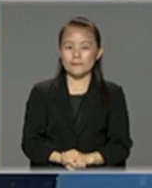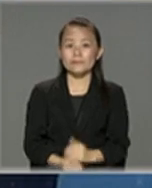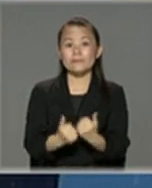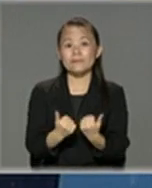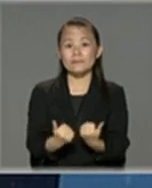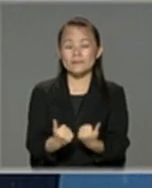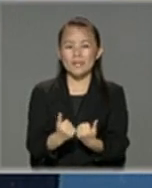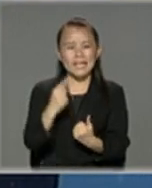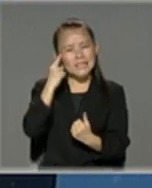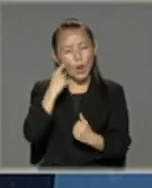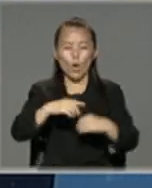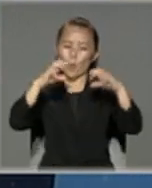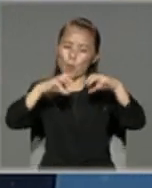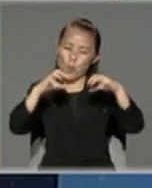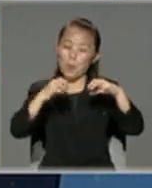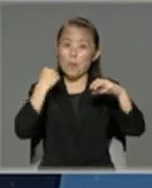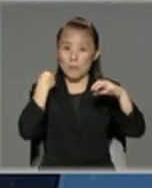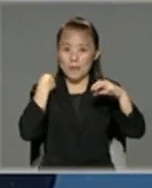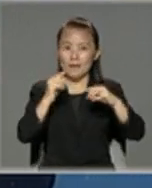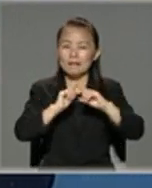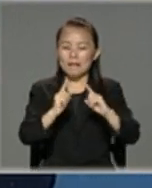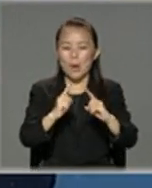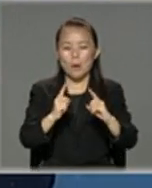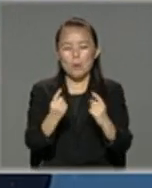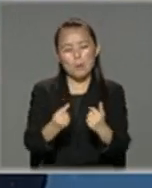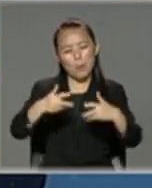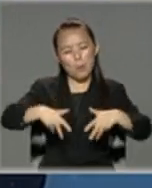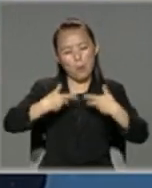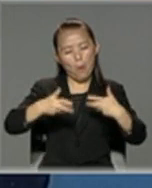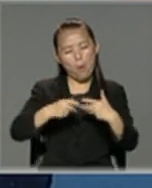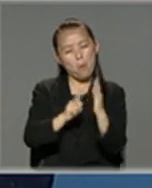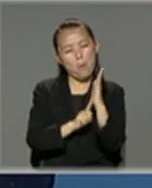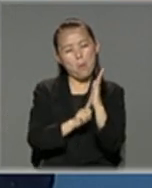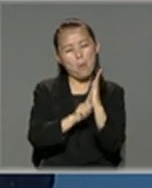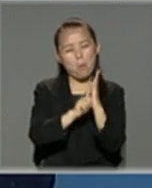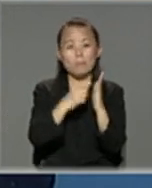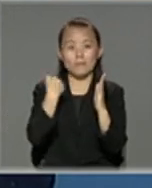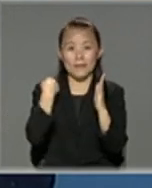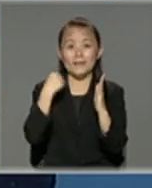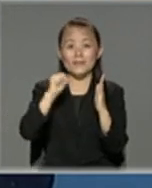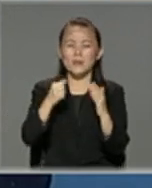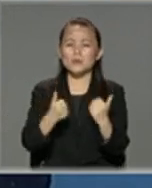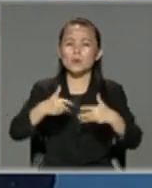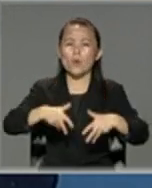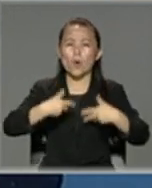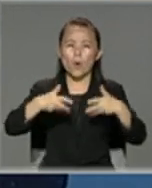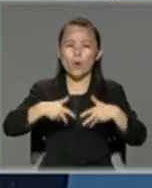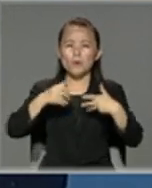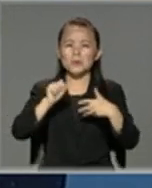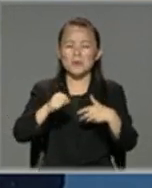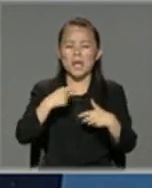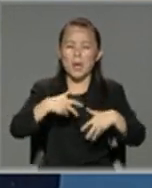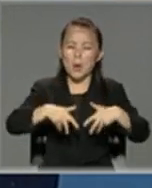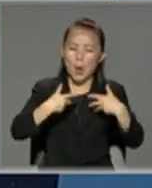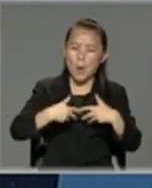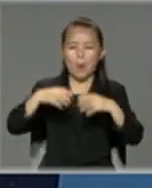ในช่วงนี้นะคะแม้ว่าจะมีฝนตกลงมาบ้างนะคะแต่ว่าความร้อนของอุณหภูมิก็ไม่ได้ลดลงเลยนะคะึร้อนก็ร้อนมากใช่แล้วก็รู้สึกอบอ้า